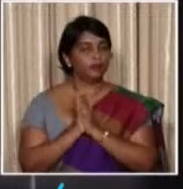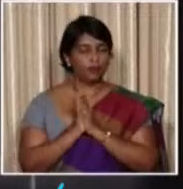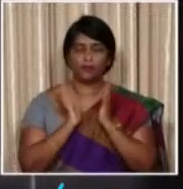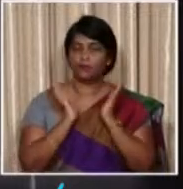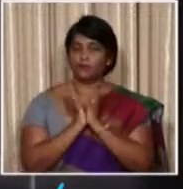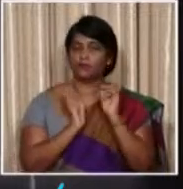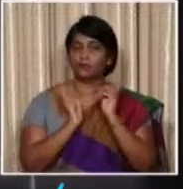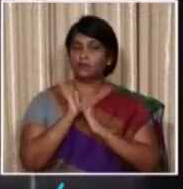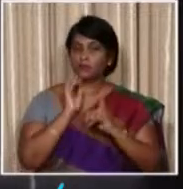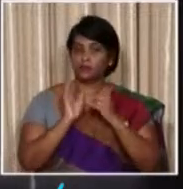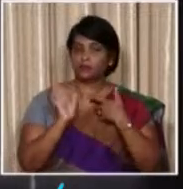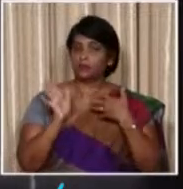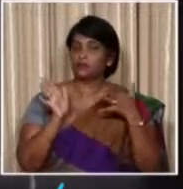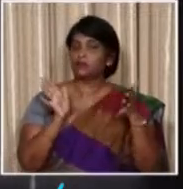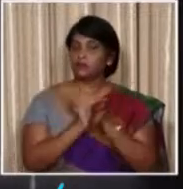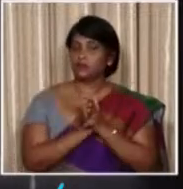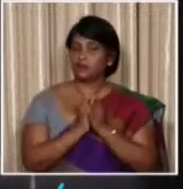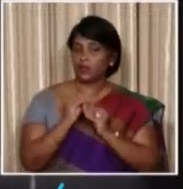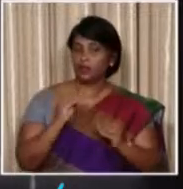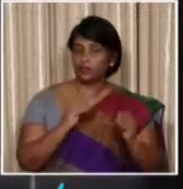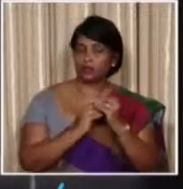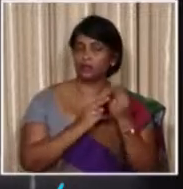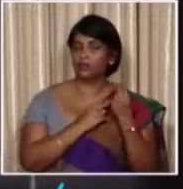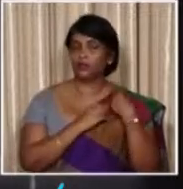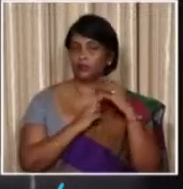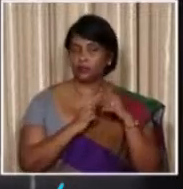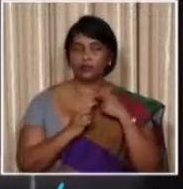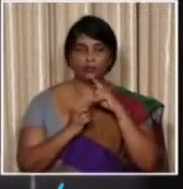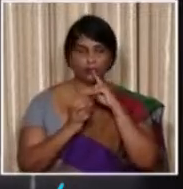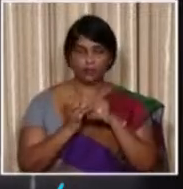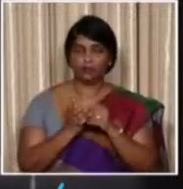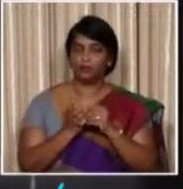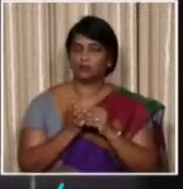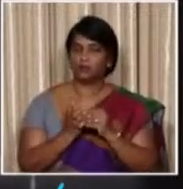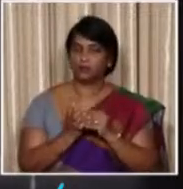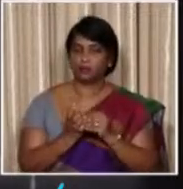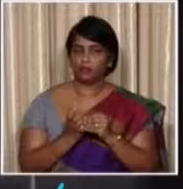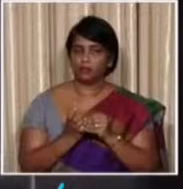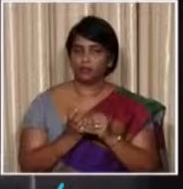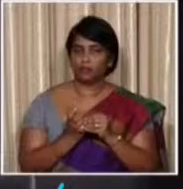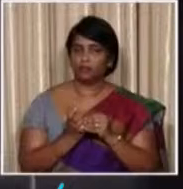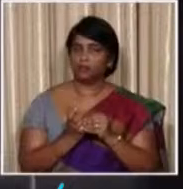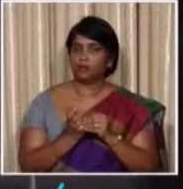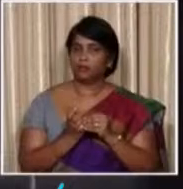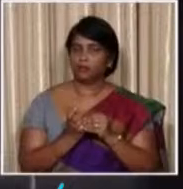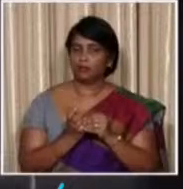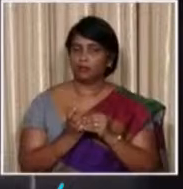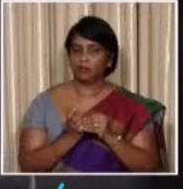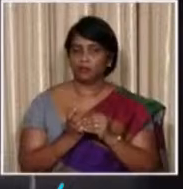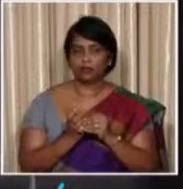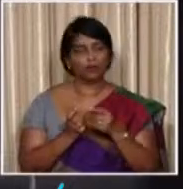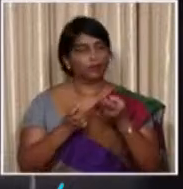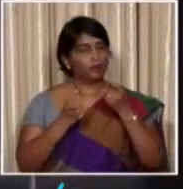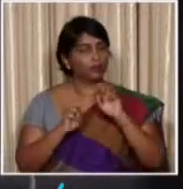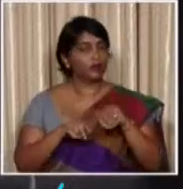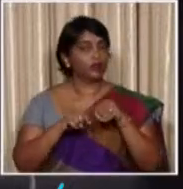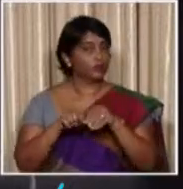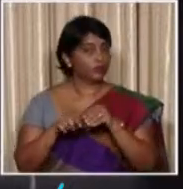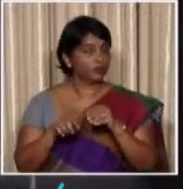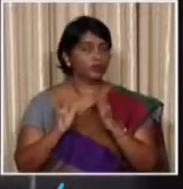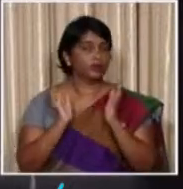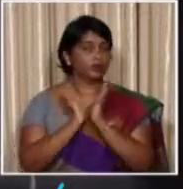වනජීවී අමාත්‍යාංශයට වක්‍රව බලපාන බව මම එතුමියට මතක් කරන්න ඕනේ. එමෙතුමිය මීළඟට කෘෂිකර්මය